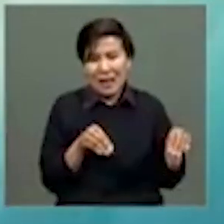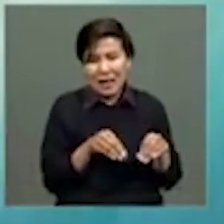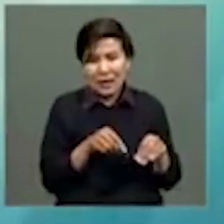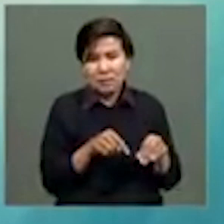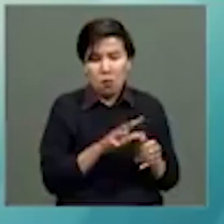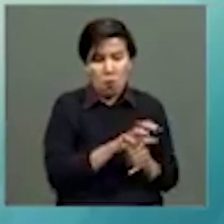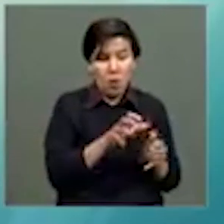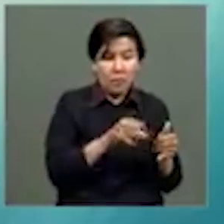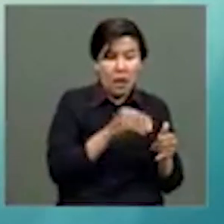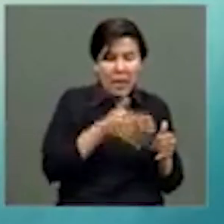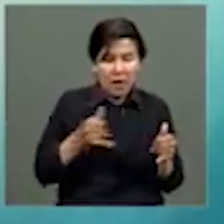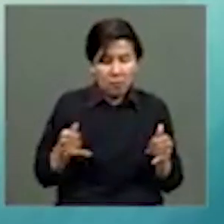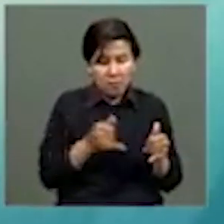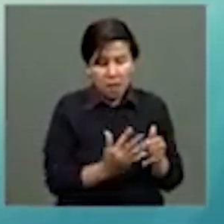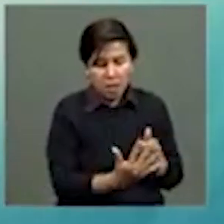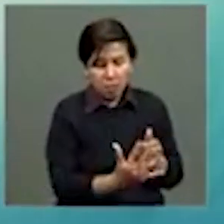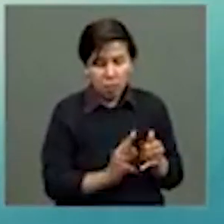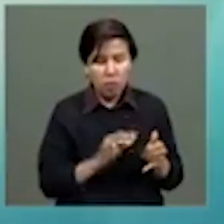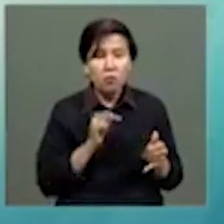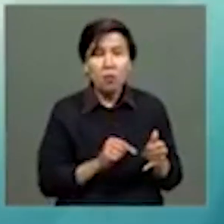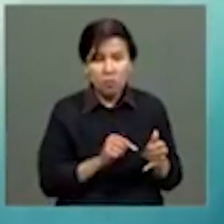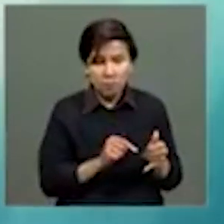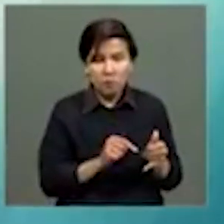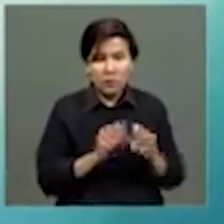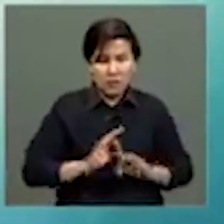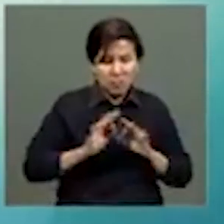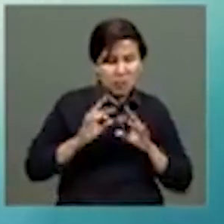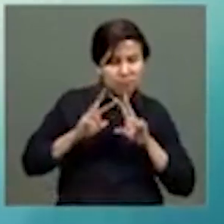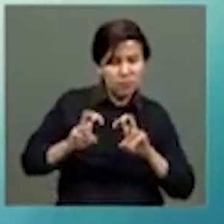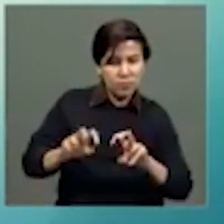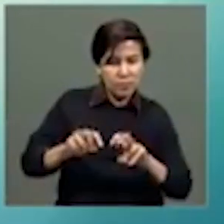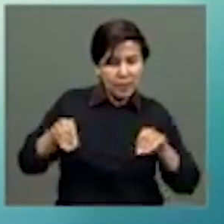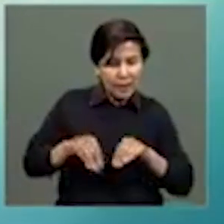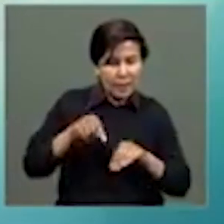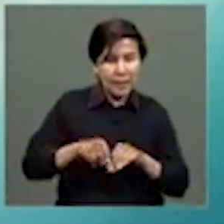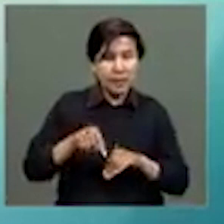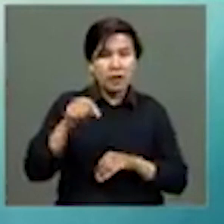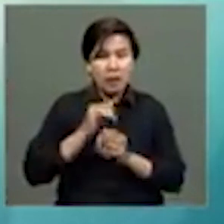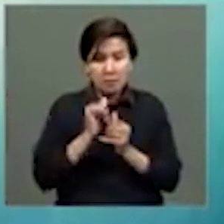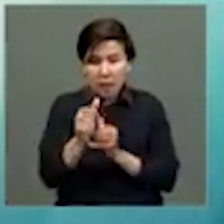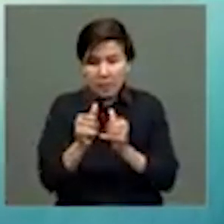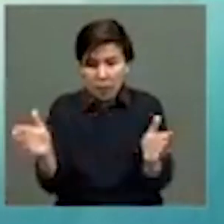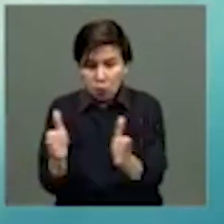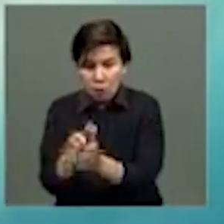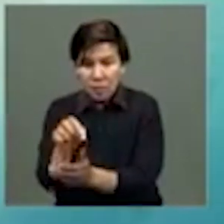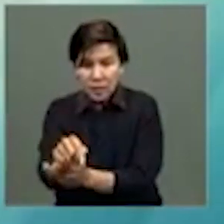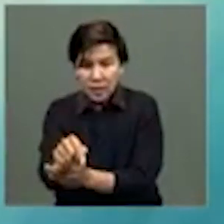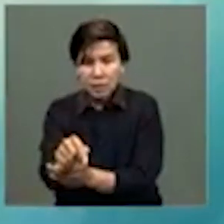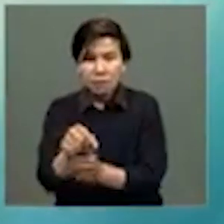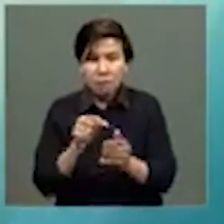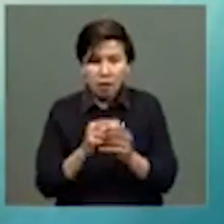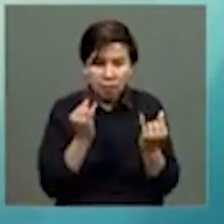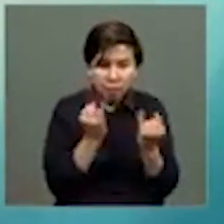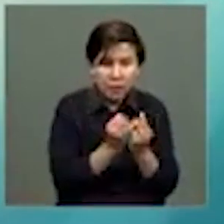ผู้ป่วยยืนยันนะคะเราก็จะมีการค้นหาคนที่เข้าไปอยู่ในพื้นที่เสี่ยงหรือเข้าไปสัมผัสผู้ป่วยโดยตรง